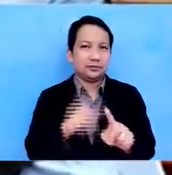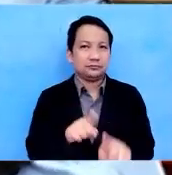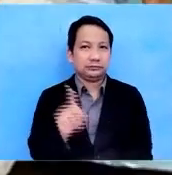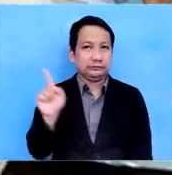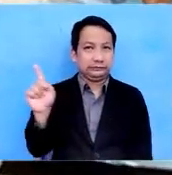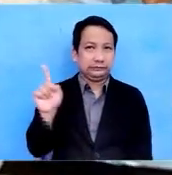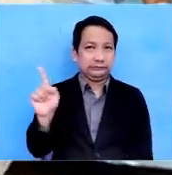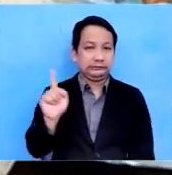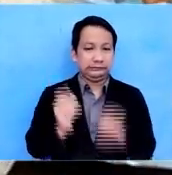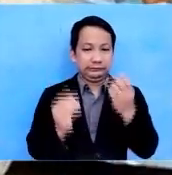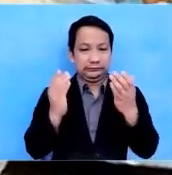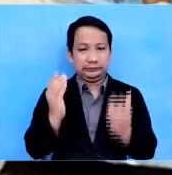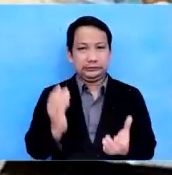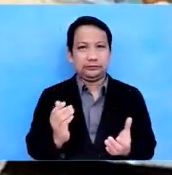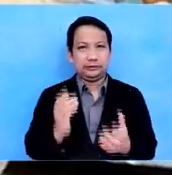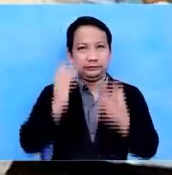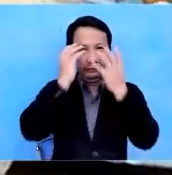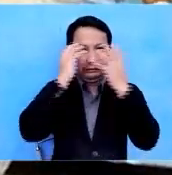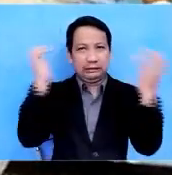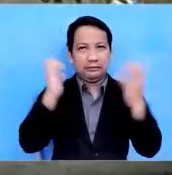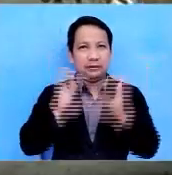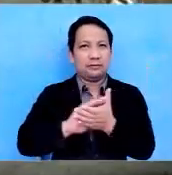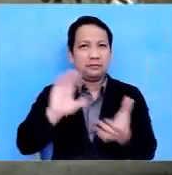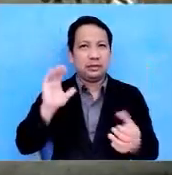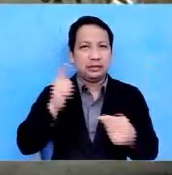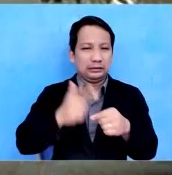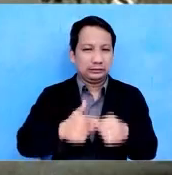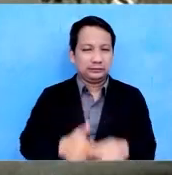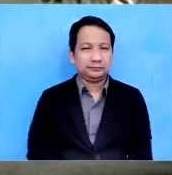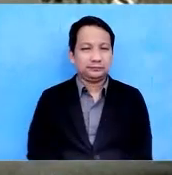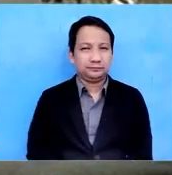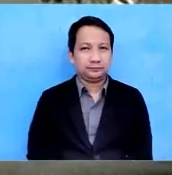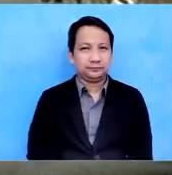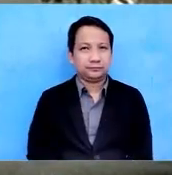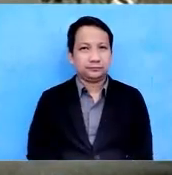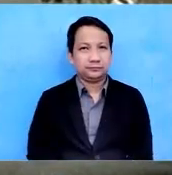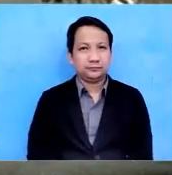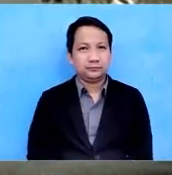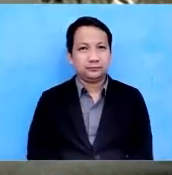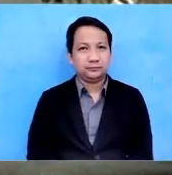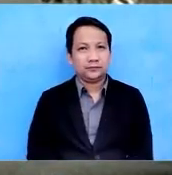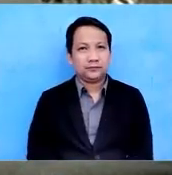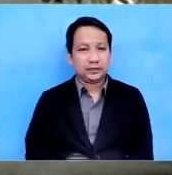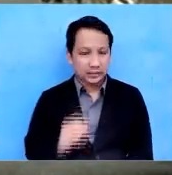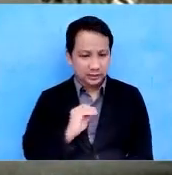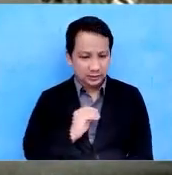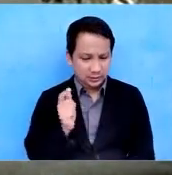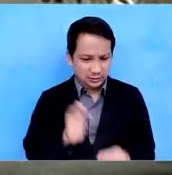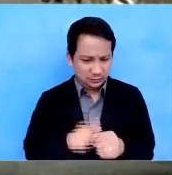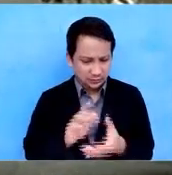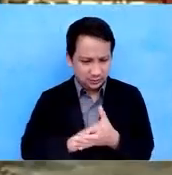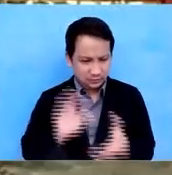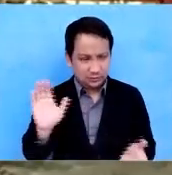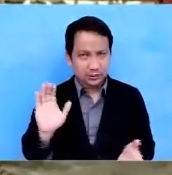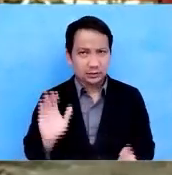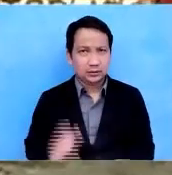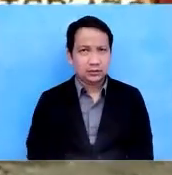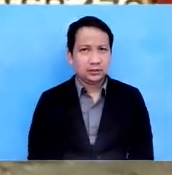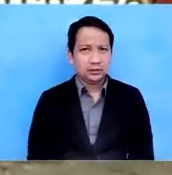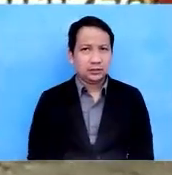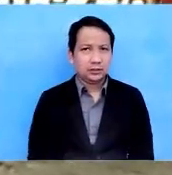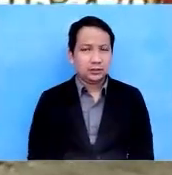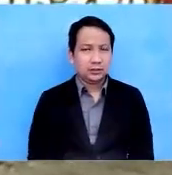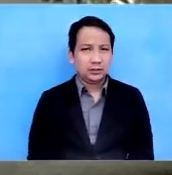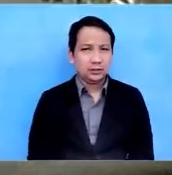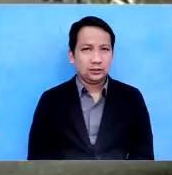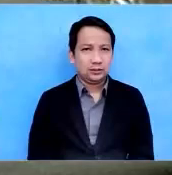ngang si Roger na iinis na sa mahal ng gasolina. Parang kayo nag-isala sa sariling mantika ba kasi pinapadama kami. Matutuwa ang